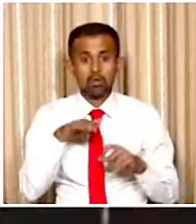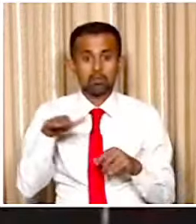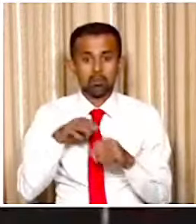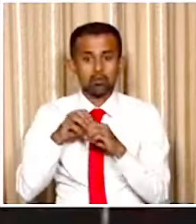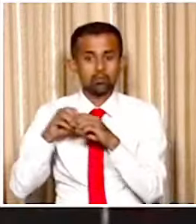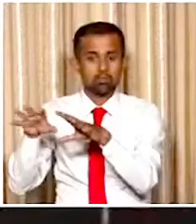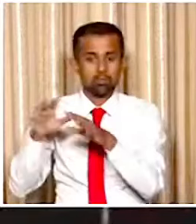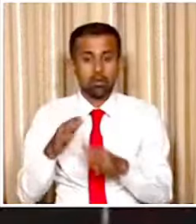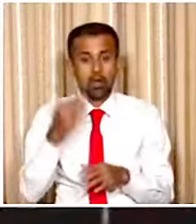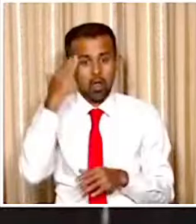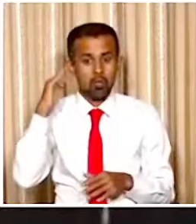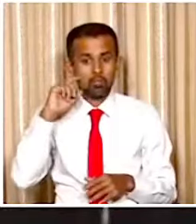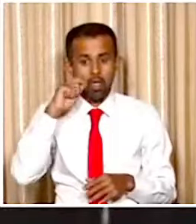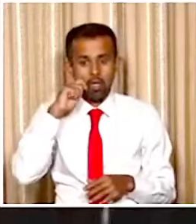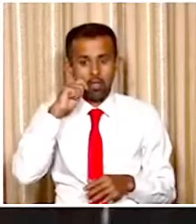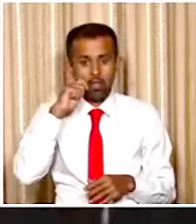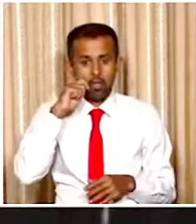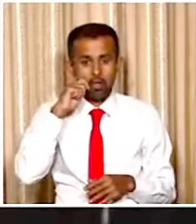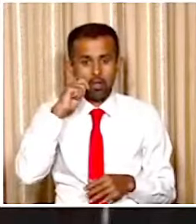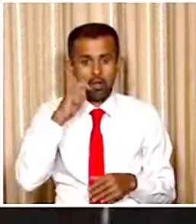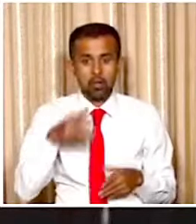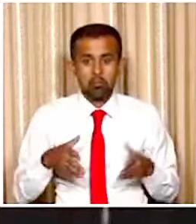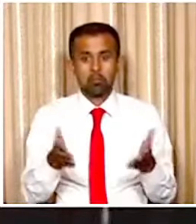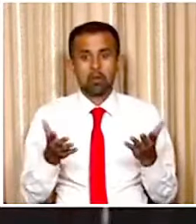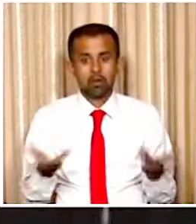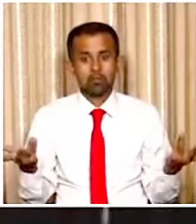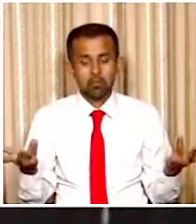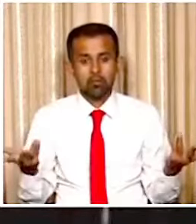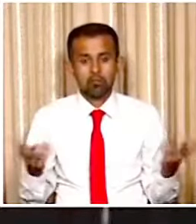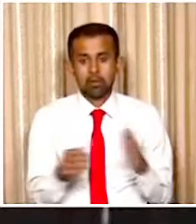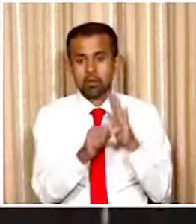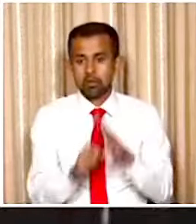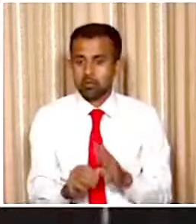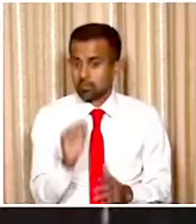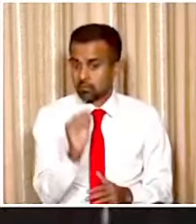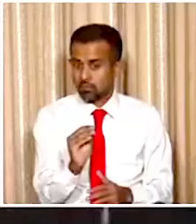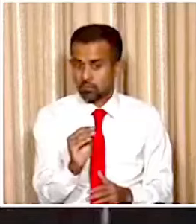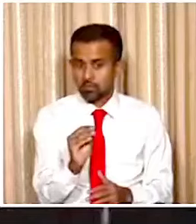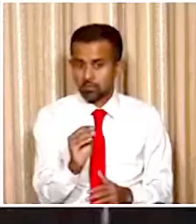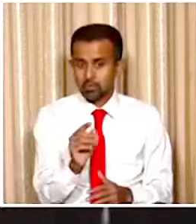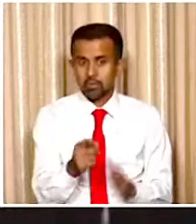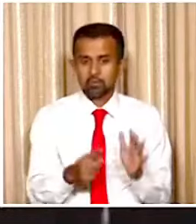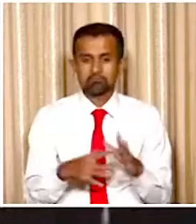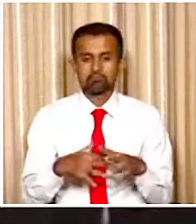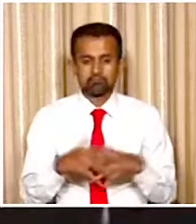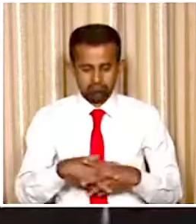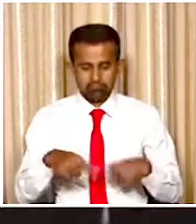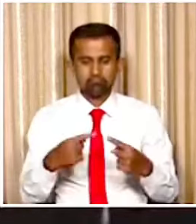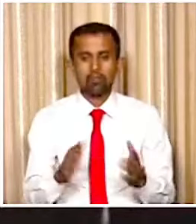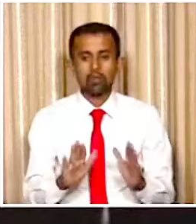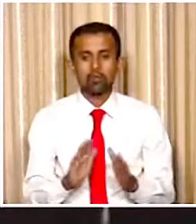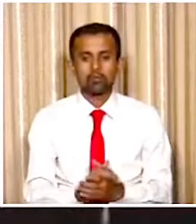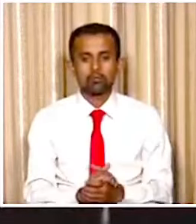කරලා දෙමව්පියන්ගේ පාරේ වැහල යන්න බැරි තත්ත්වයකට කවුරු හරි පත් කරනවා නම් මං හිතන්නේ ඒකට නීතිය ක්‍රියාත්මක වෙන්න ඕනේ.